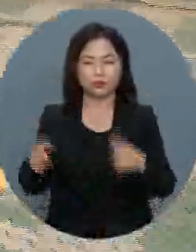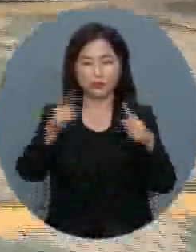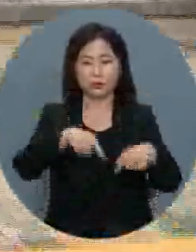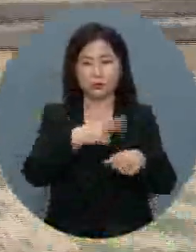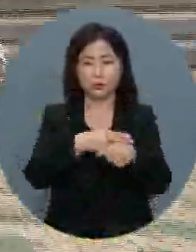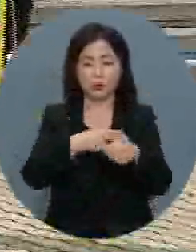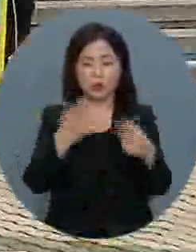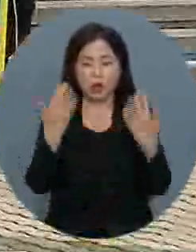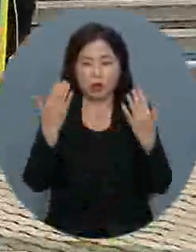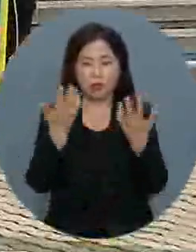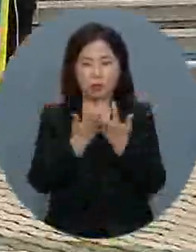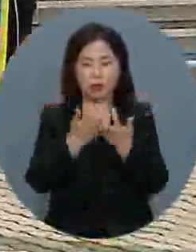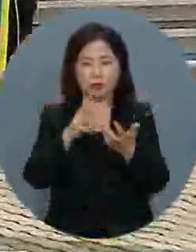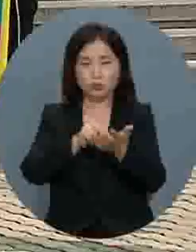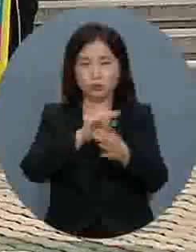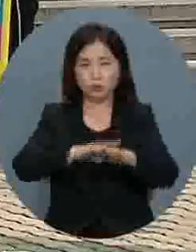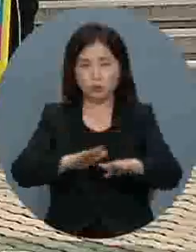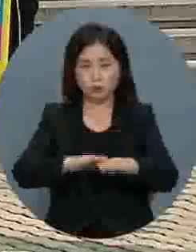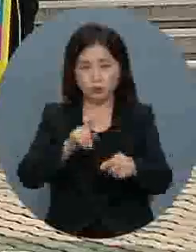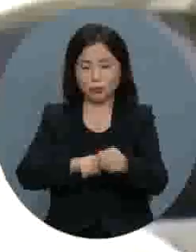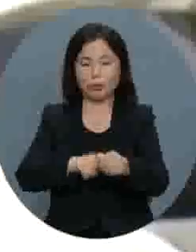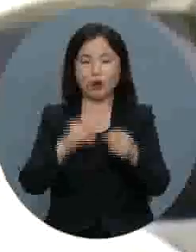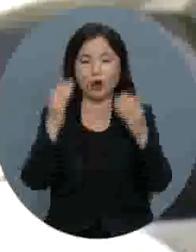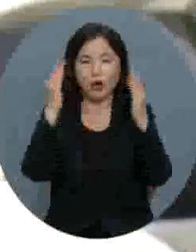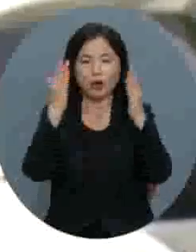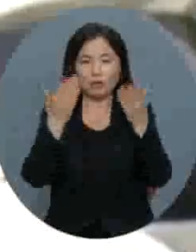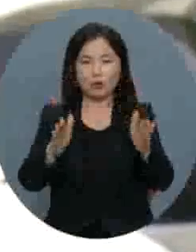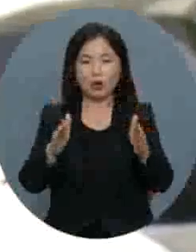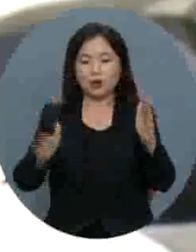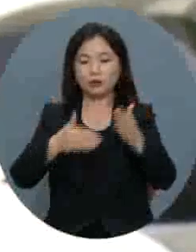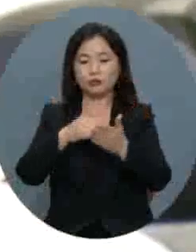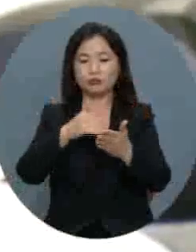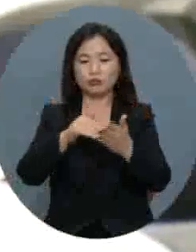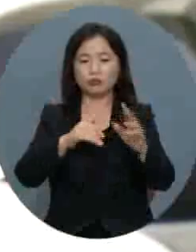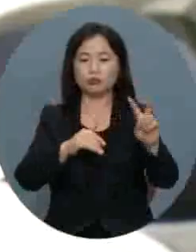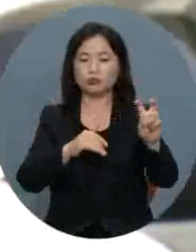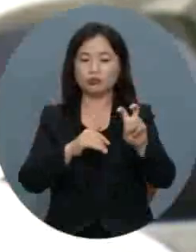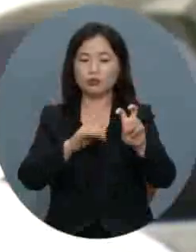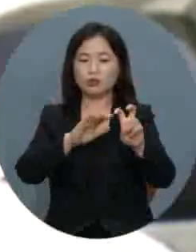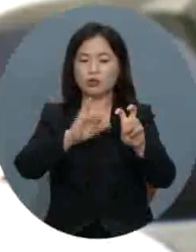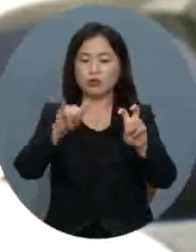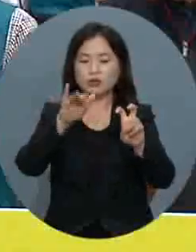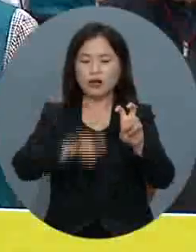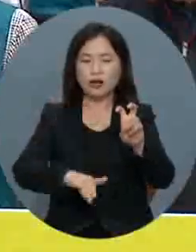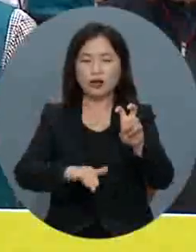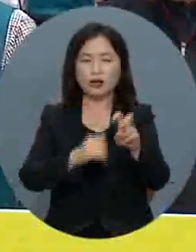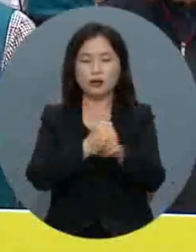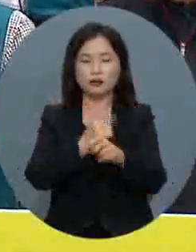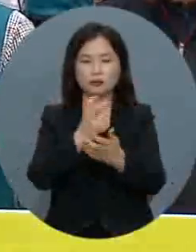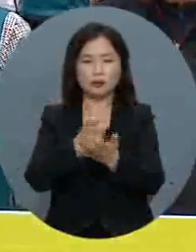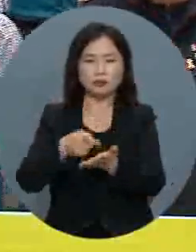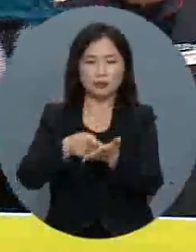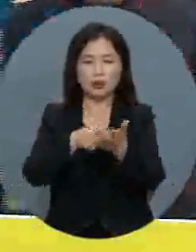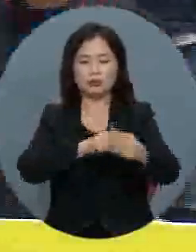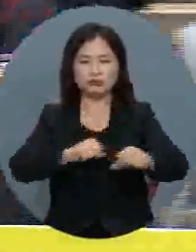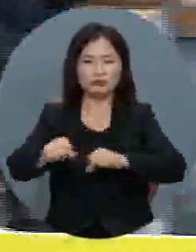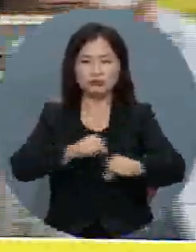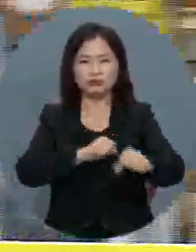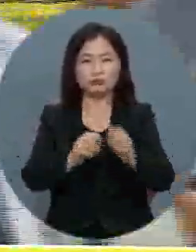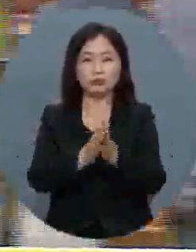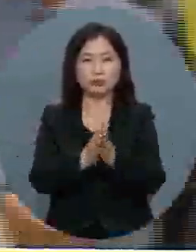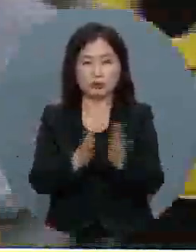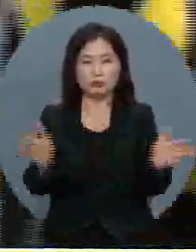과밀 학급 문제를 풀기 위해 학급당 학생수를 20명이 야로 하는 내용의 입법 청원 운동에